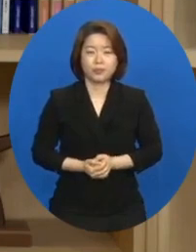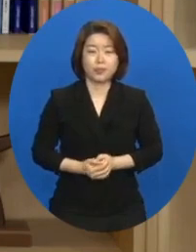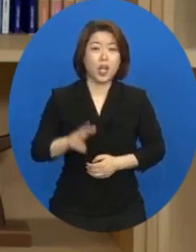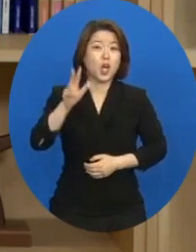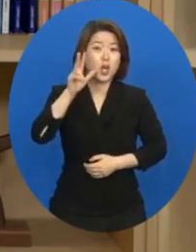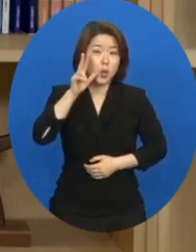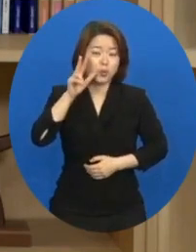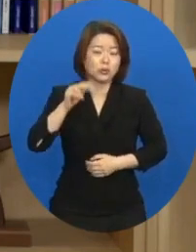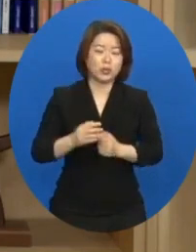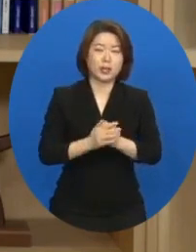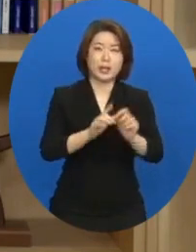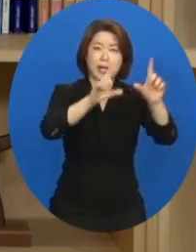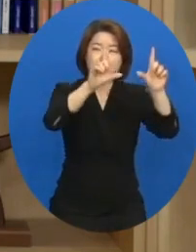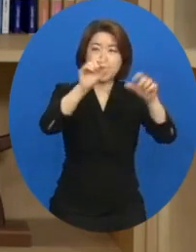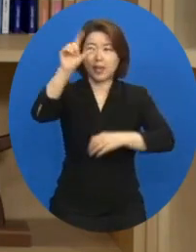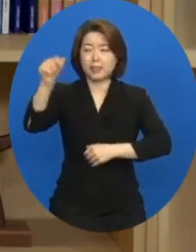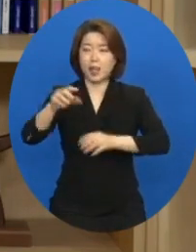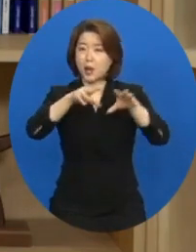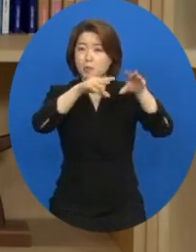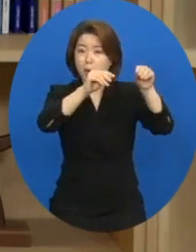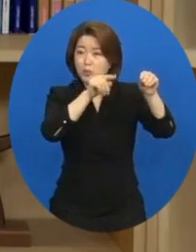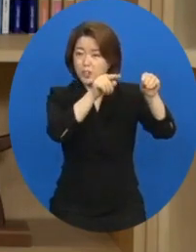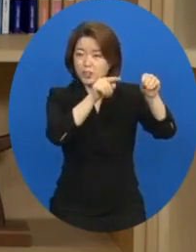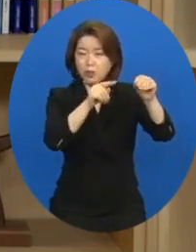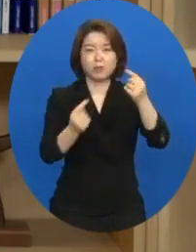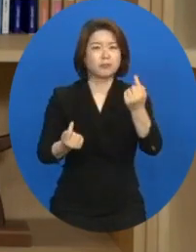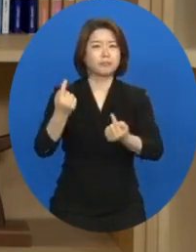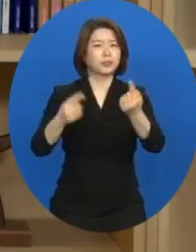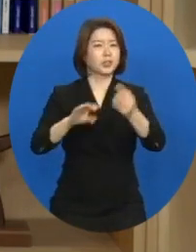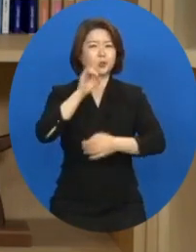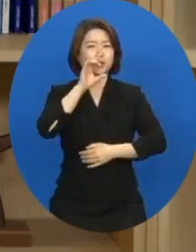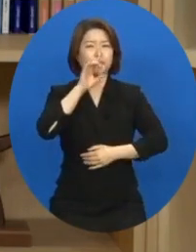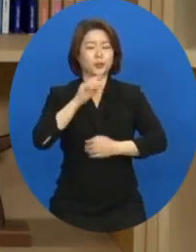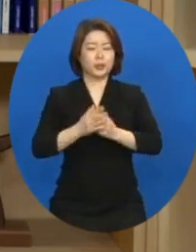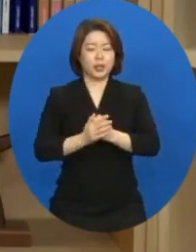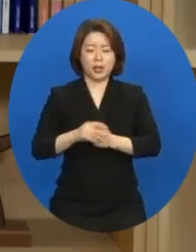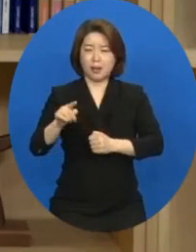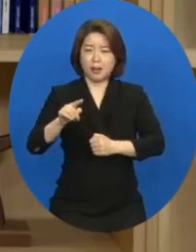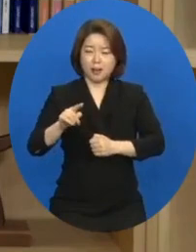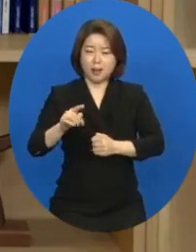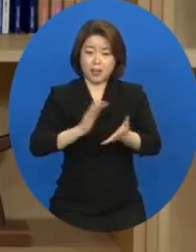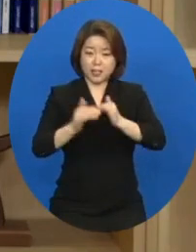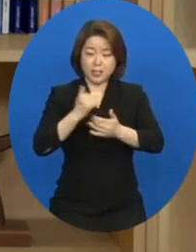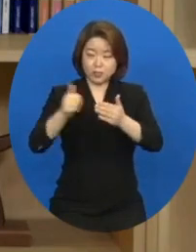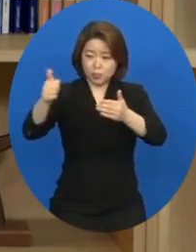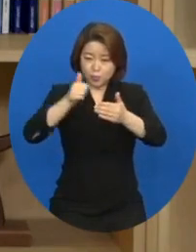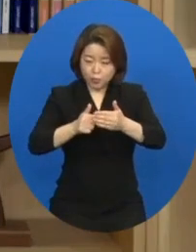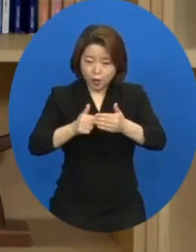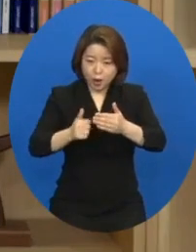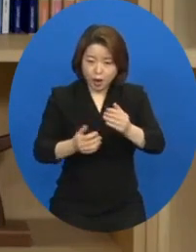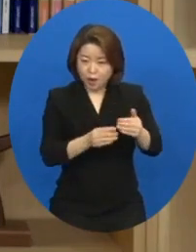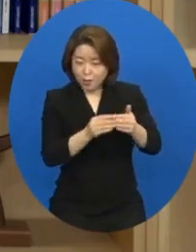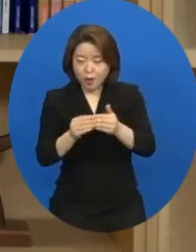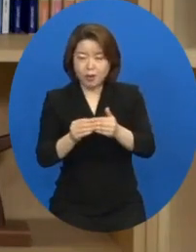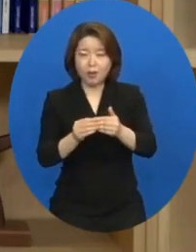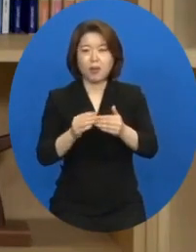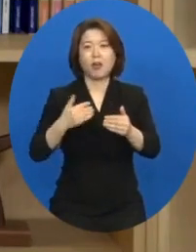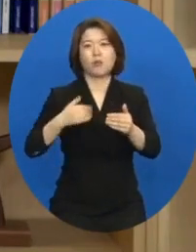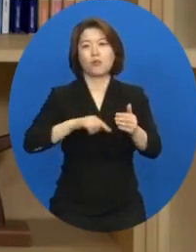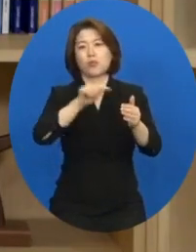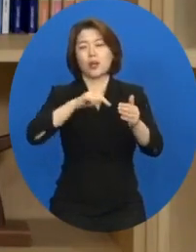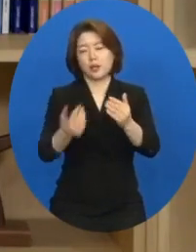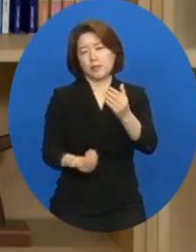해와 달을 멈춘 것과 비교가 안되는 정말 기적 중의 기적이 이미 우리 안에 일어나고 있습니다